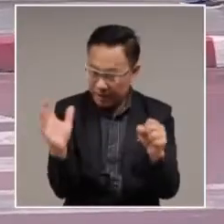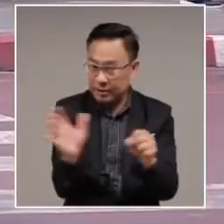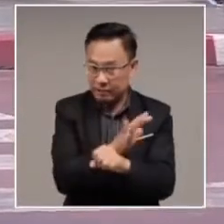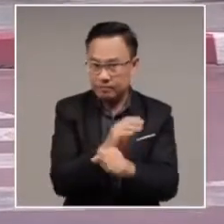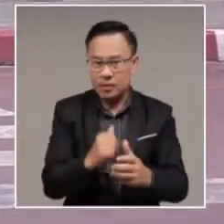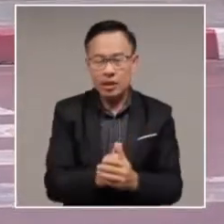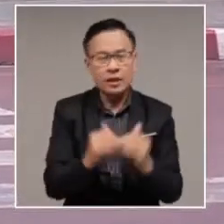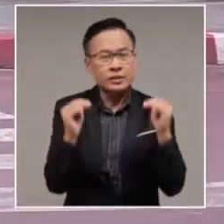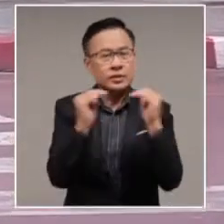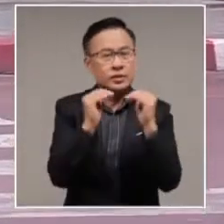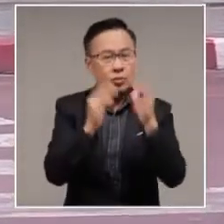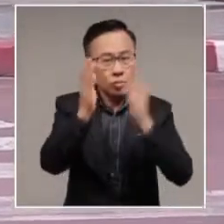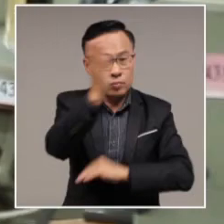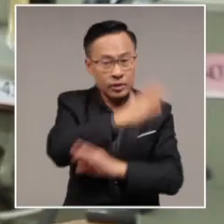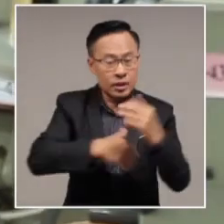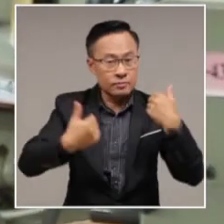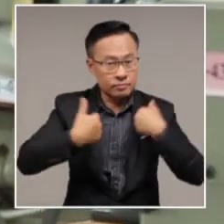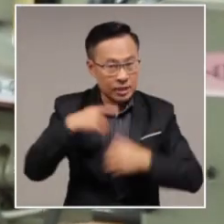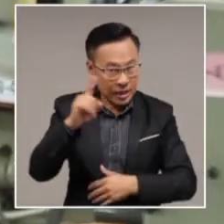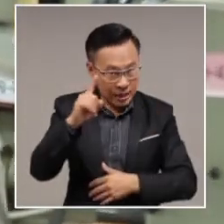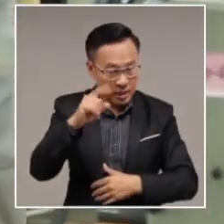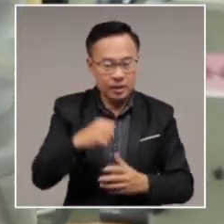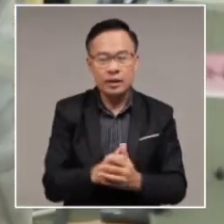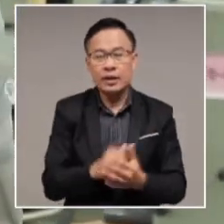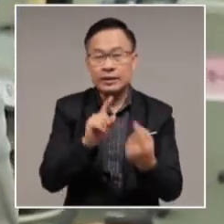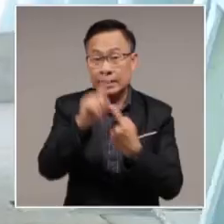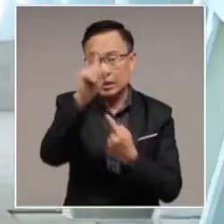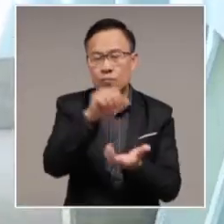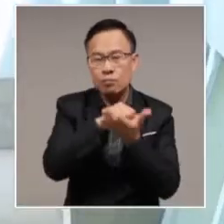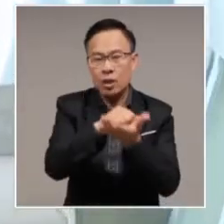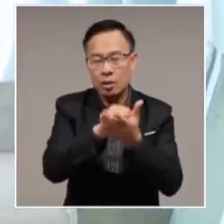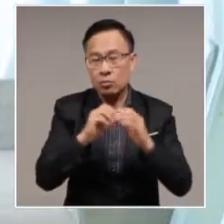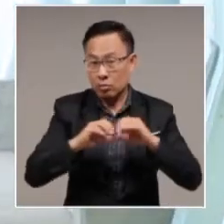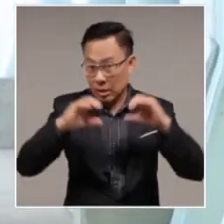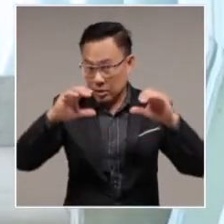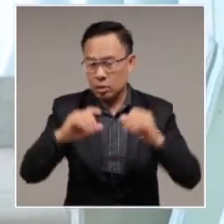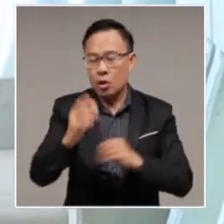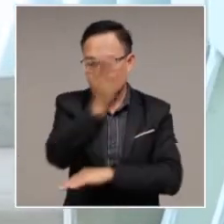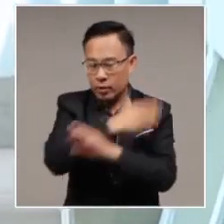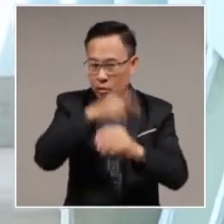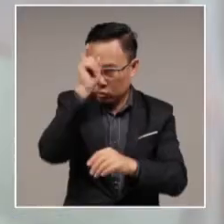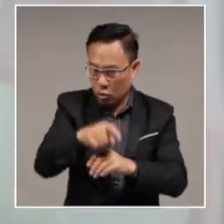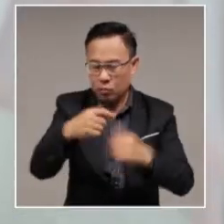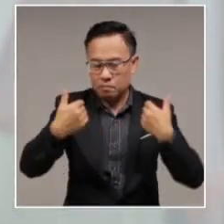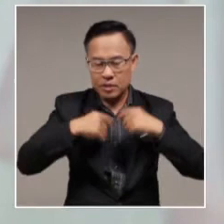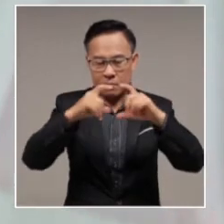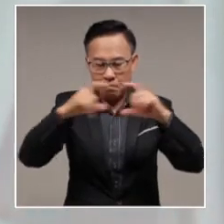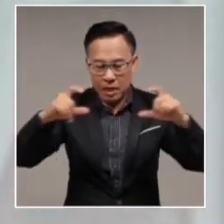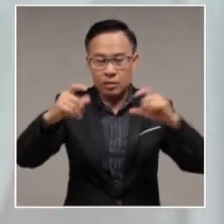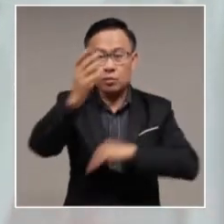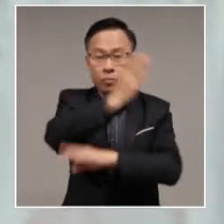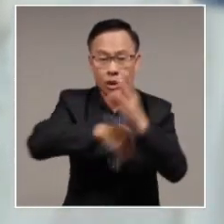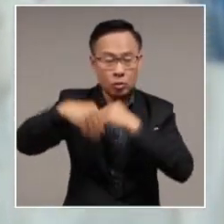มากที่สุดนะคะสำหรับสิทธิ์ของคนพิการนะคะที่จะเข้าถึงบริการของรัฐเนี่ยคนพิการก็คือคนที่มีบั